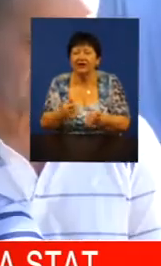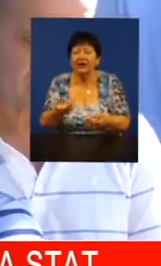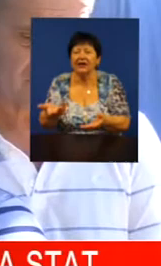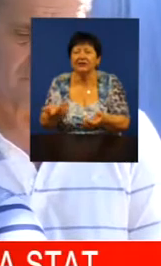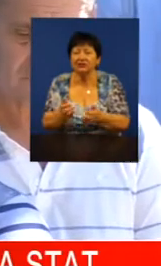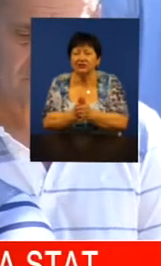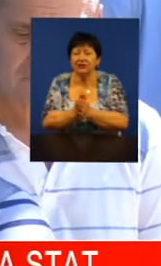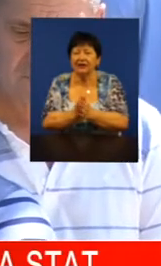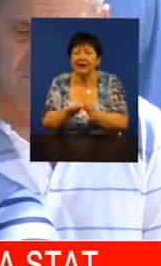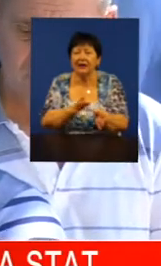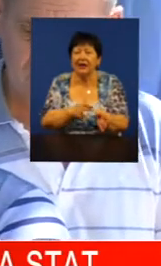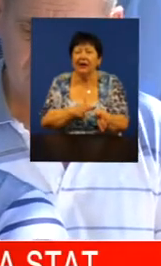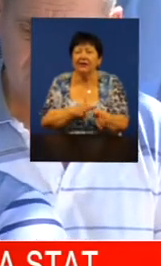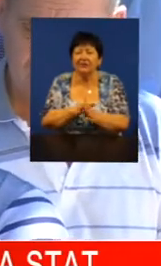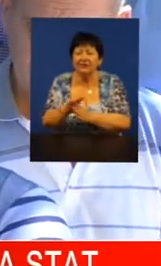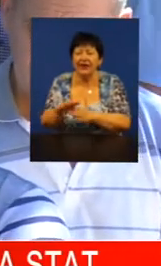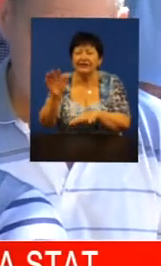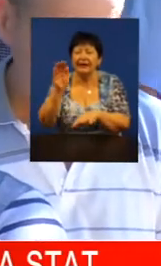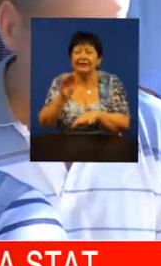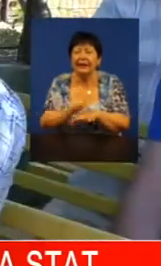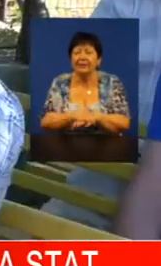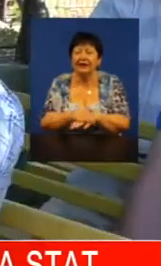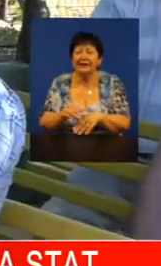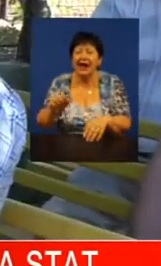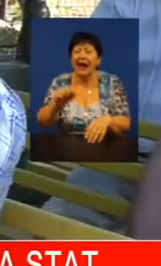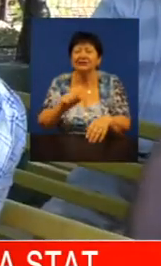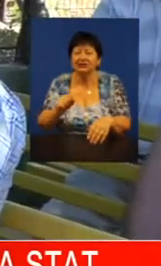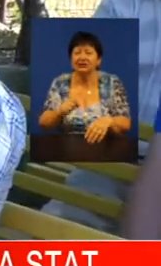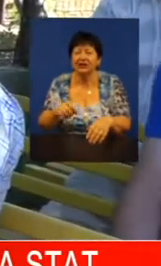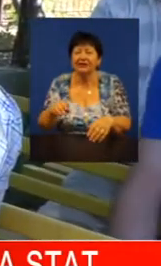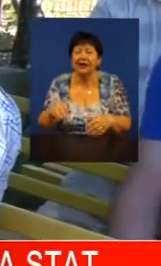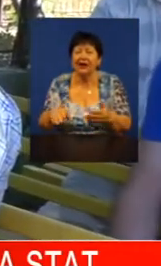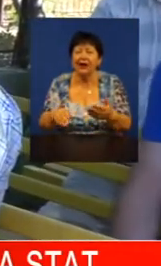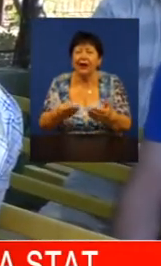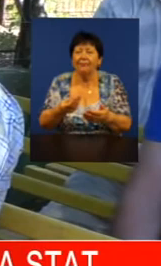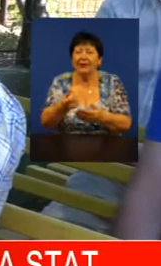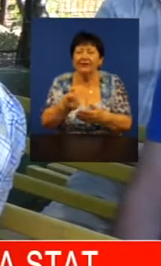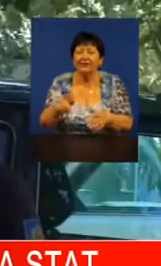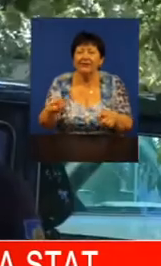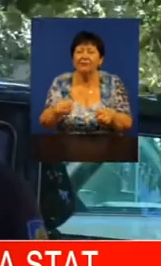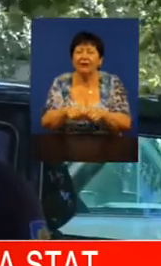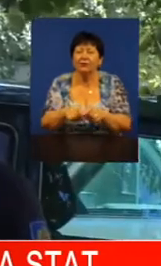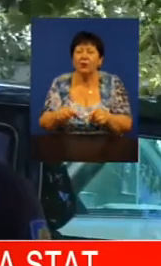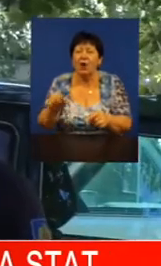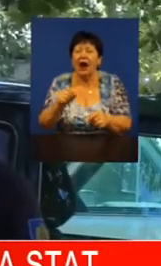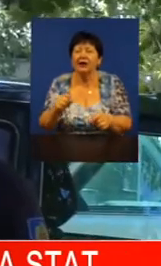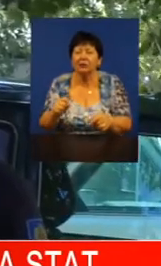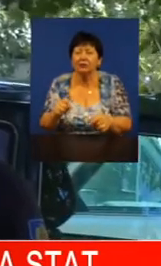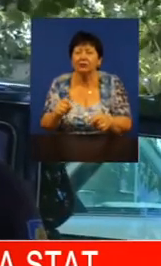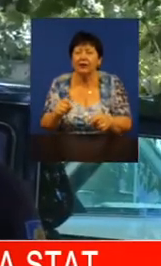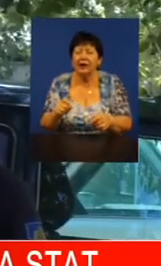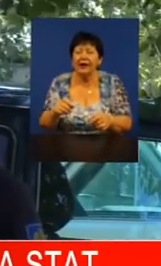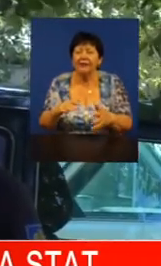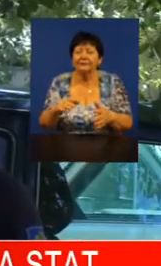august să fie achitată direct la bancă de către Agenția de Intervenții și Plăți pentru Agricultură. Gheorghe Mațcu,